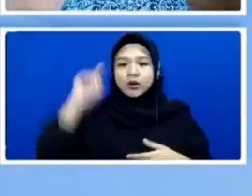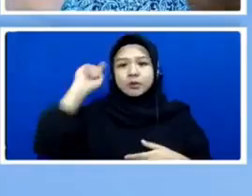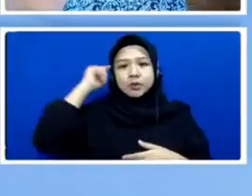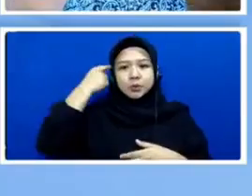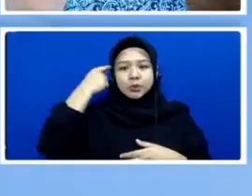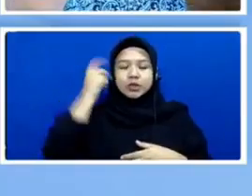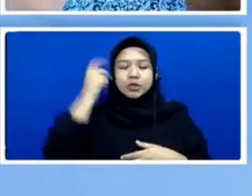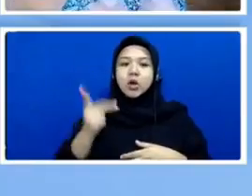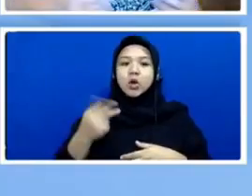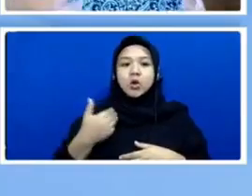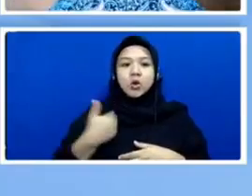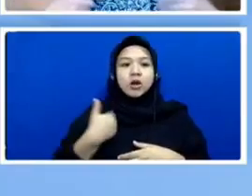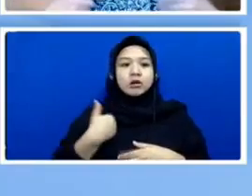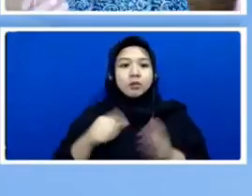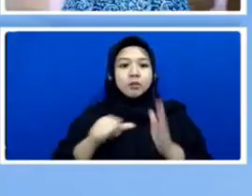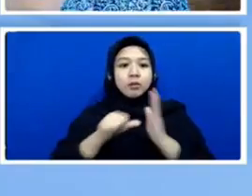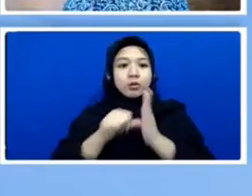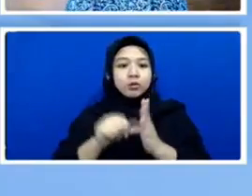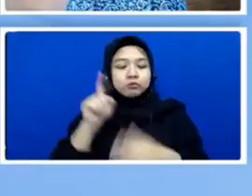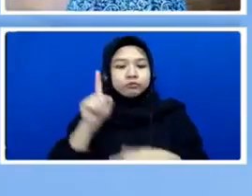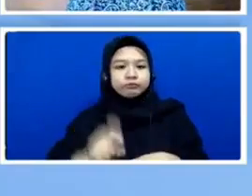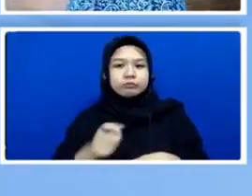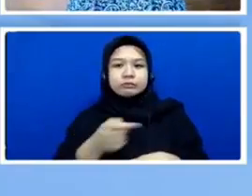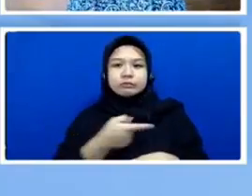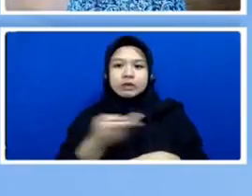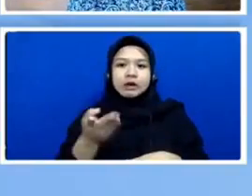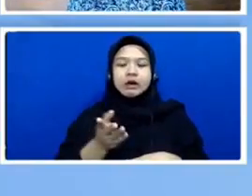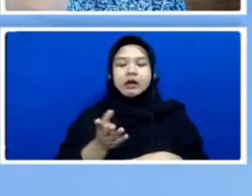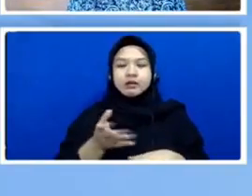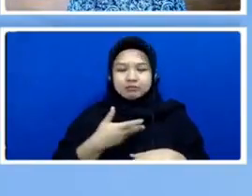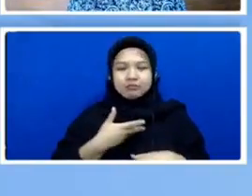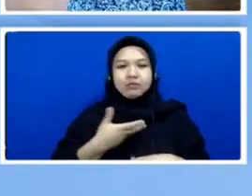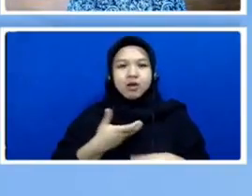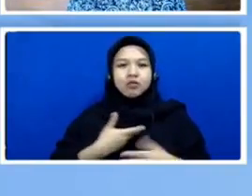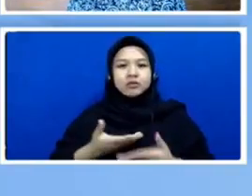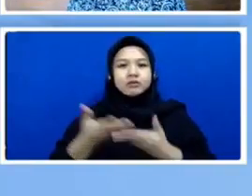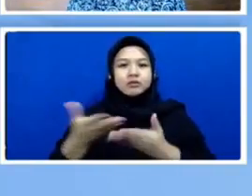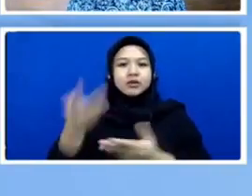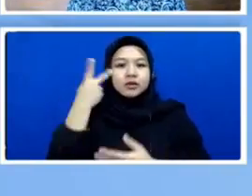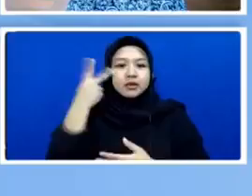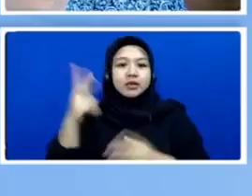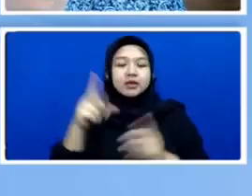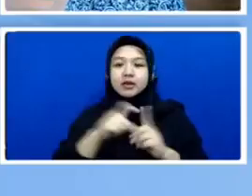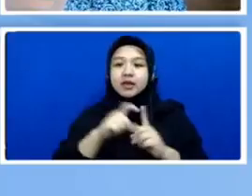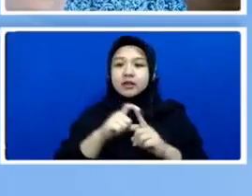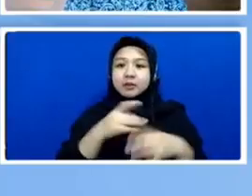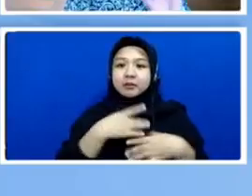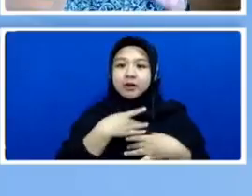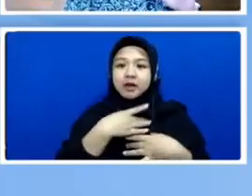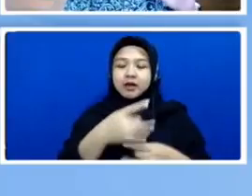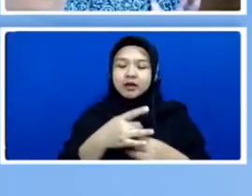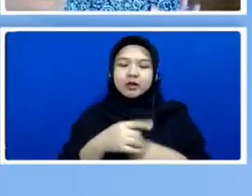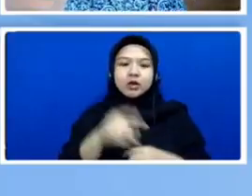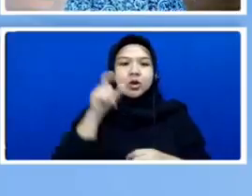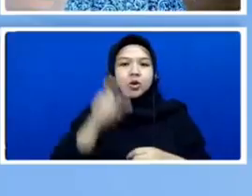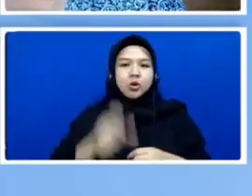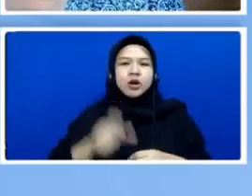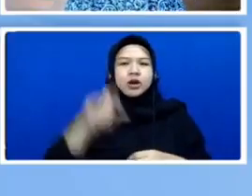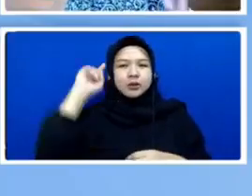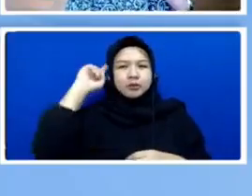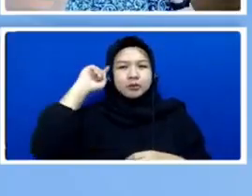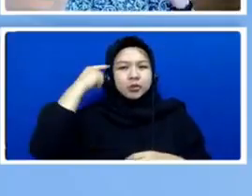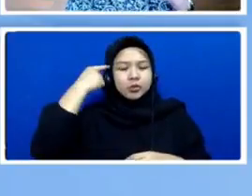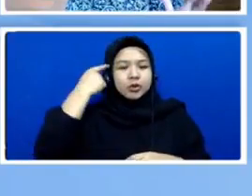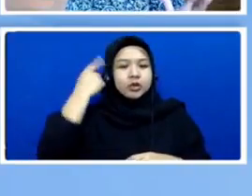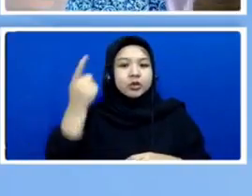misalnya bantuan dibutuhkan, mereka tidak segan untuk memberi. Dan kita bisa lihat data yang menarik di sini, di mana orang yang sangat peduli itu